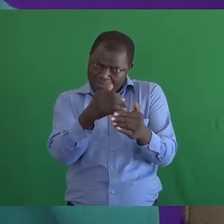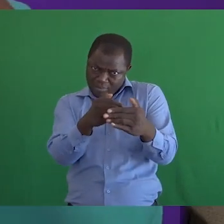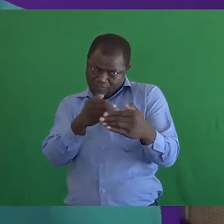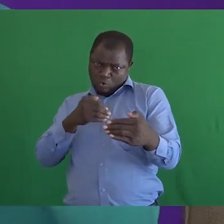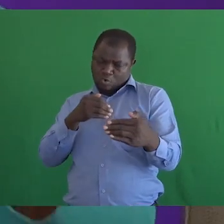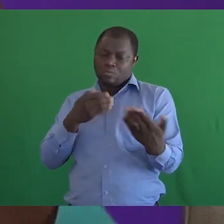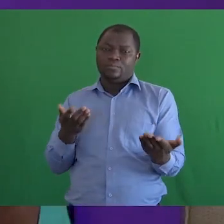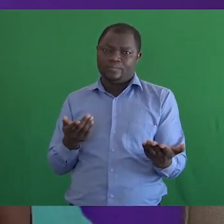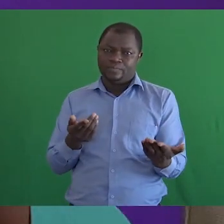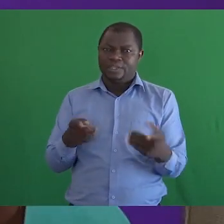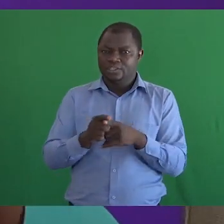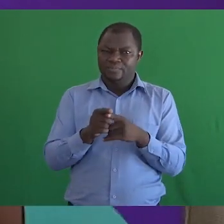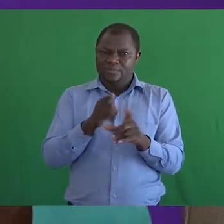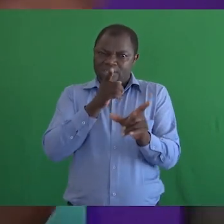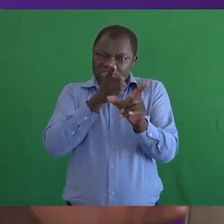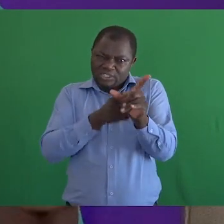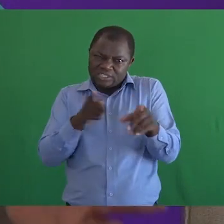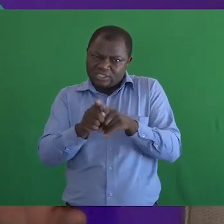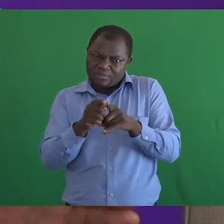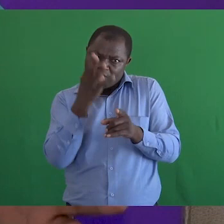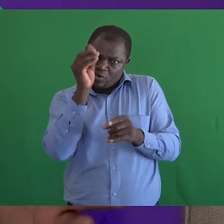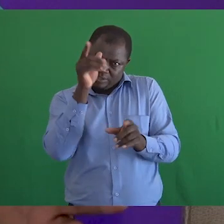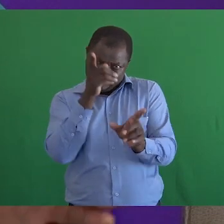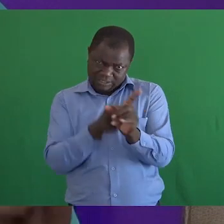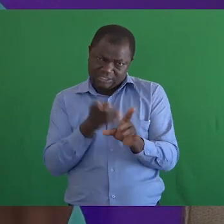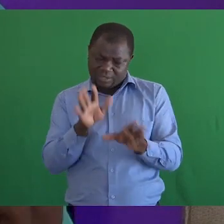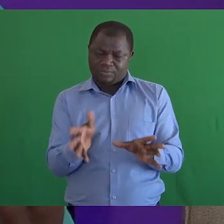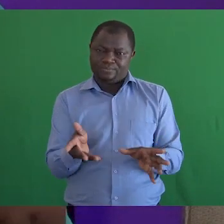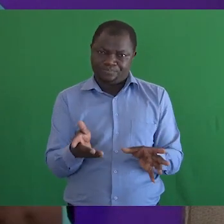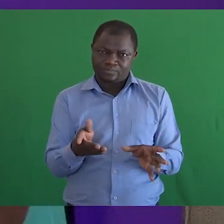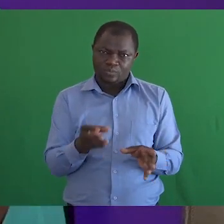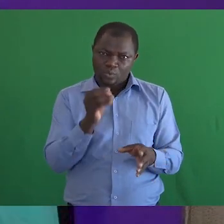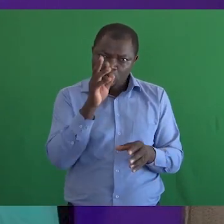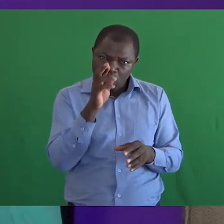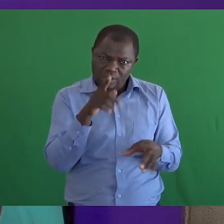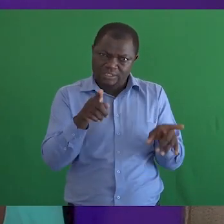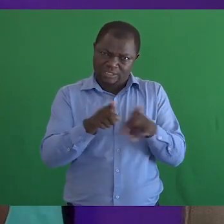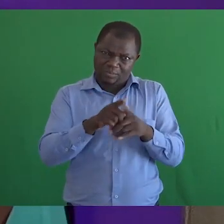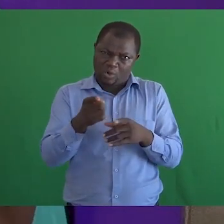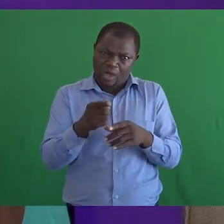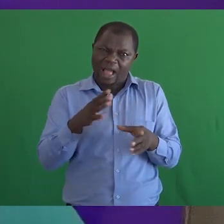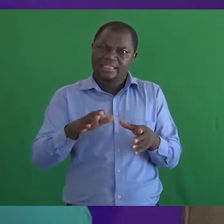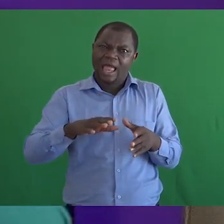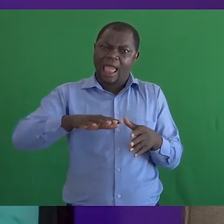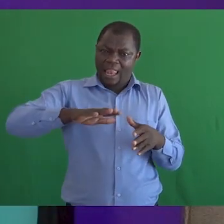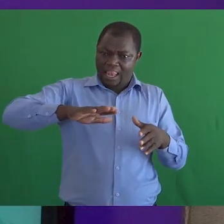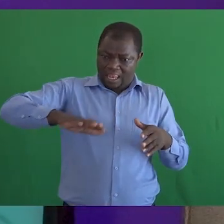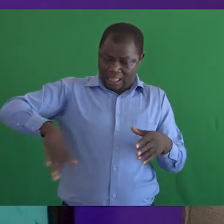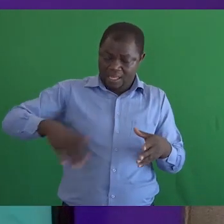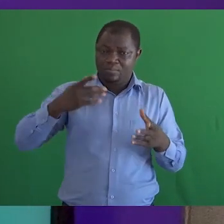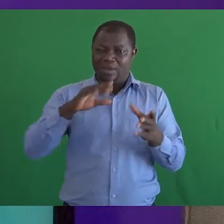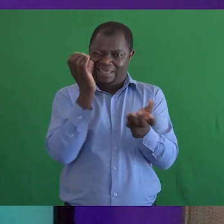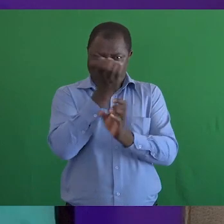iri age yakatangira 40 years iri kutaurwa iyi kana kuti late menopause kune vamwe